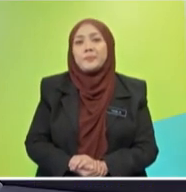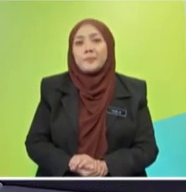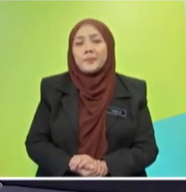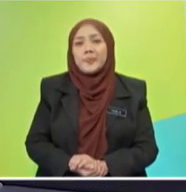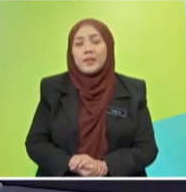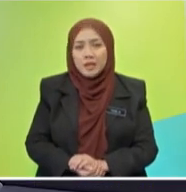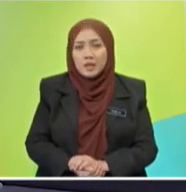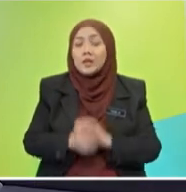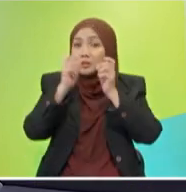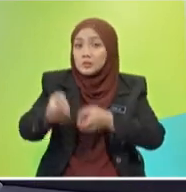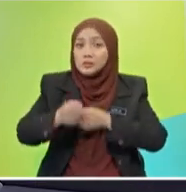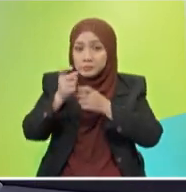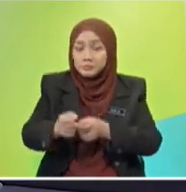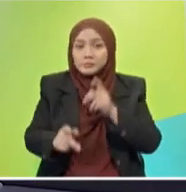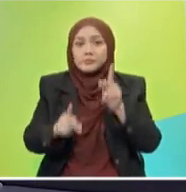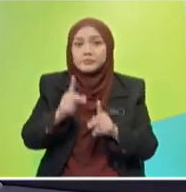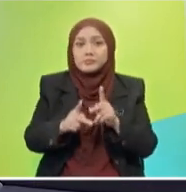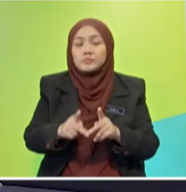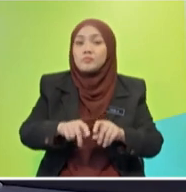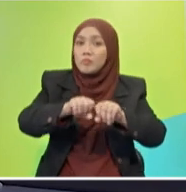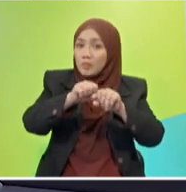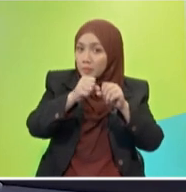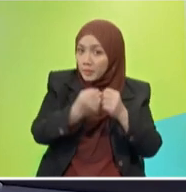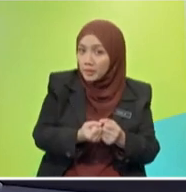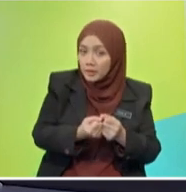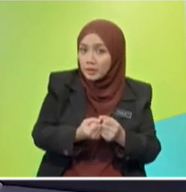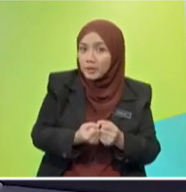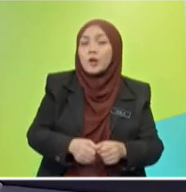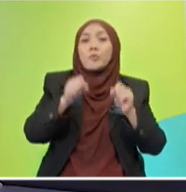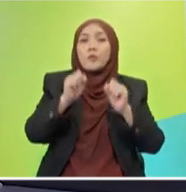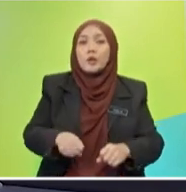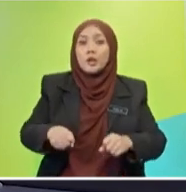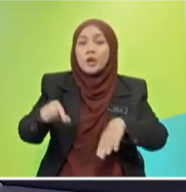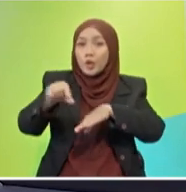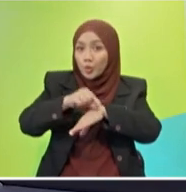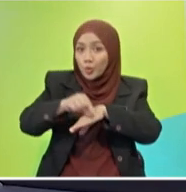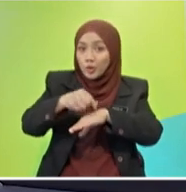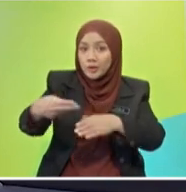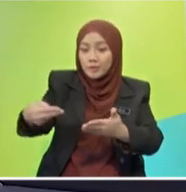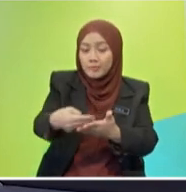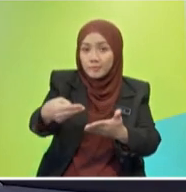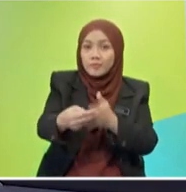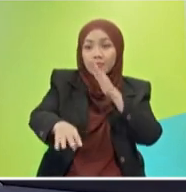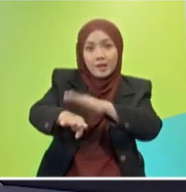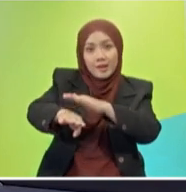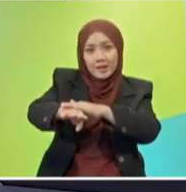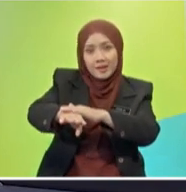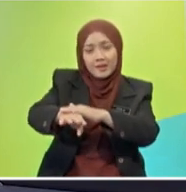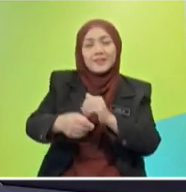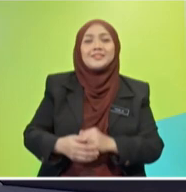patah sayang pula Eh kita pun pakai Sudi tangan Nah kali-kali dengan